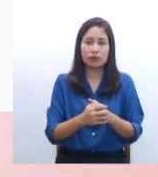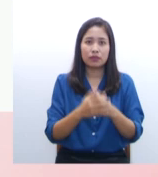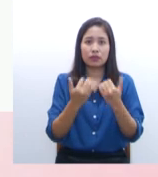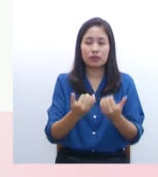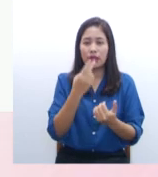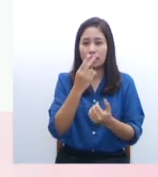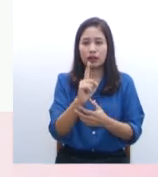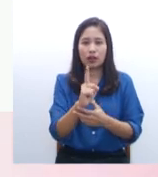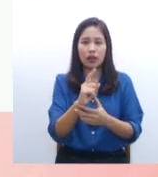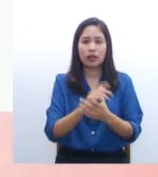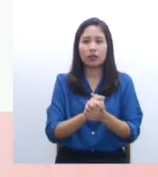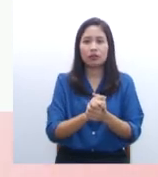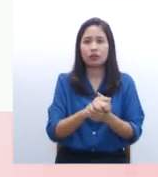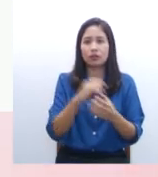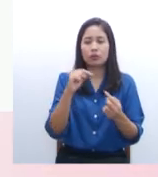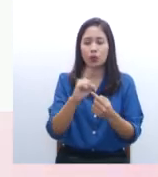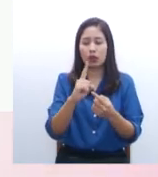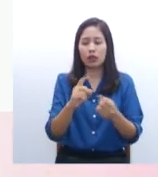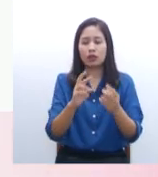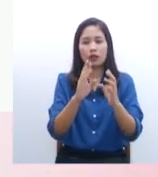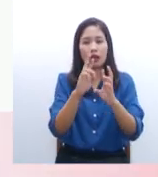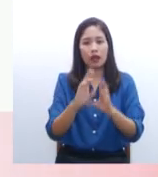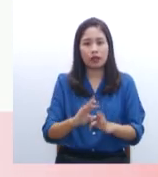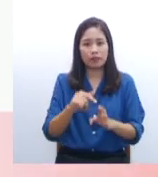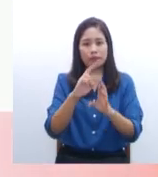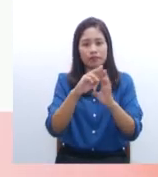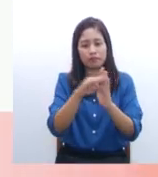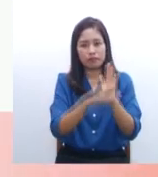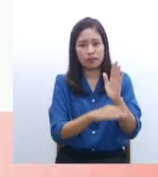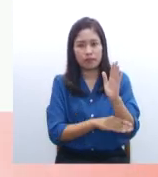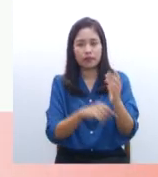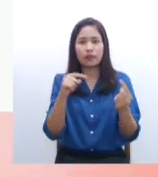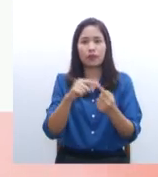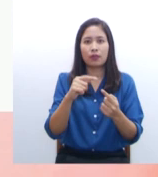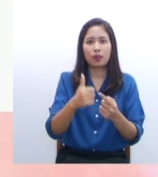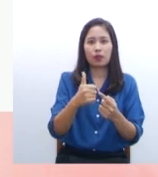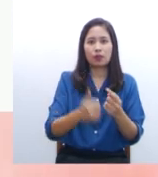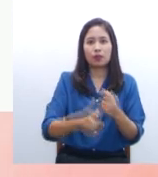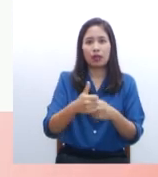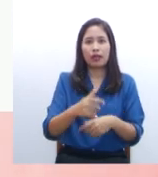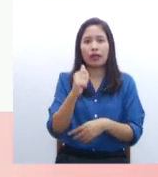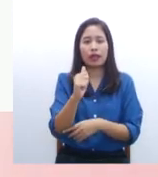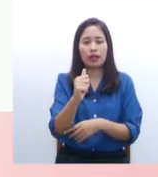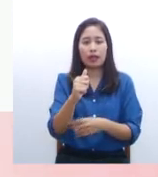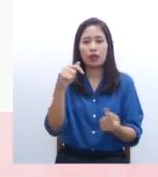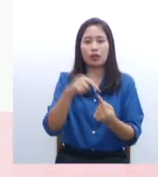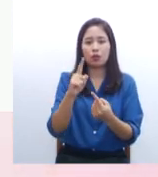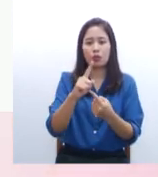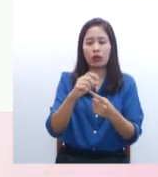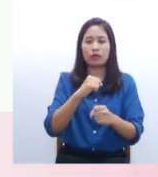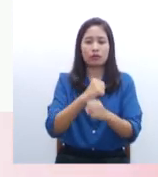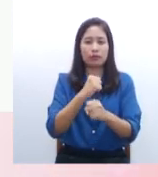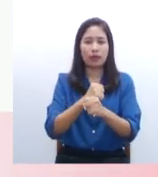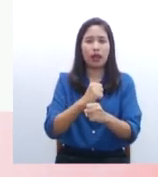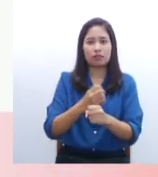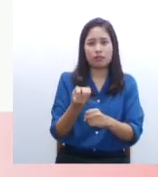ามีระดับคุณธรรมความโปร่งใสในการดำเนินงานนะครับอยู่ได้เกรด A นะครับโดยตัวชี้วัดเรื่องของการปฏิบัติหน้าที่นะครับได้คะแนนสูง